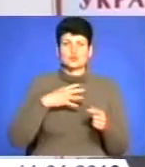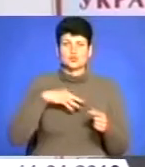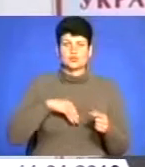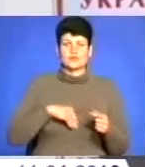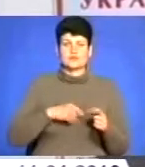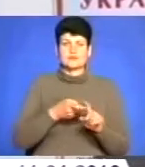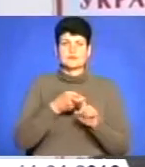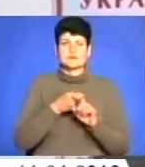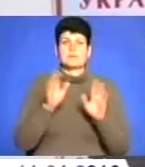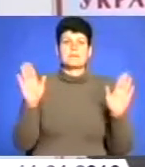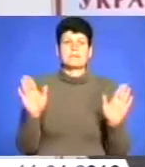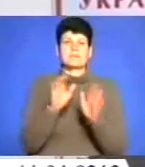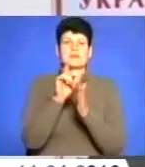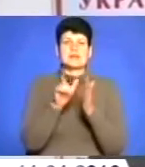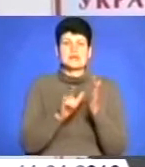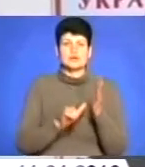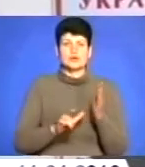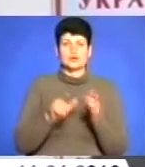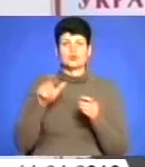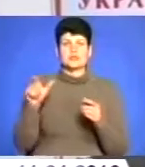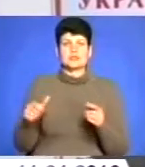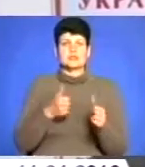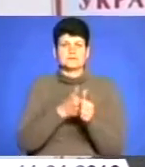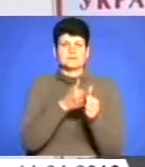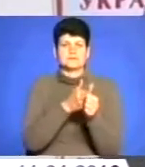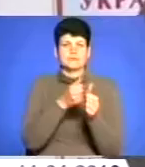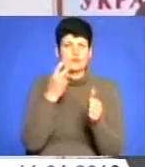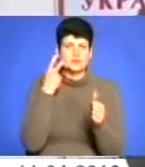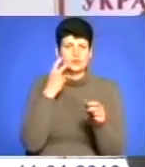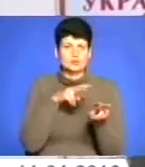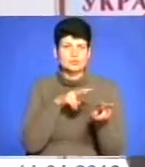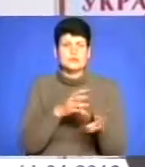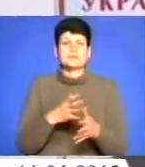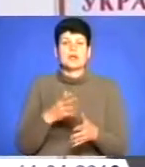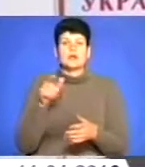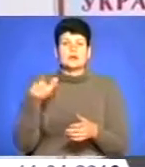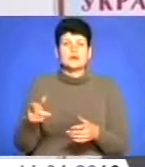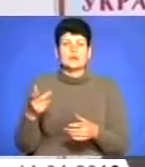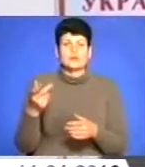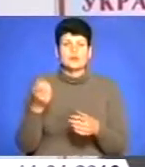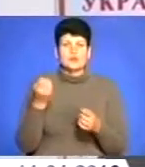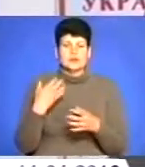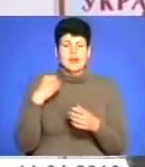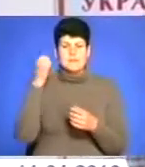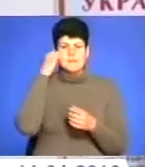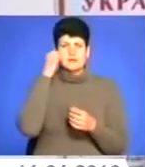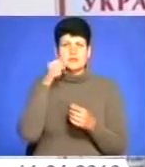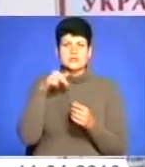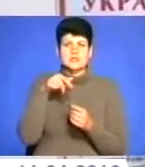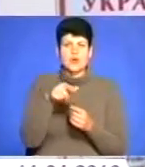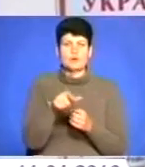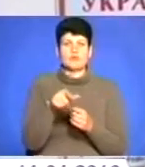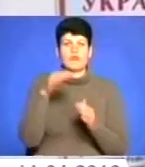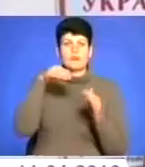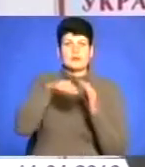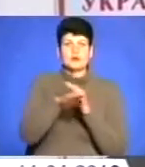пісню. Людина, яка переслідувалася. Людина, яка просто, я пам'ятаю, заходив в метро і бачив, він з